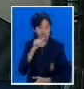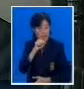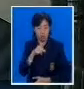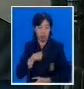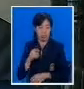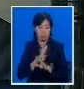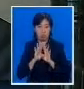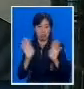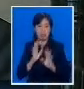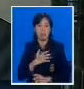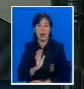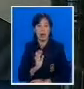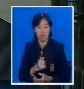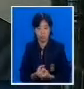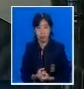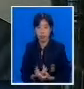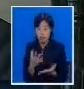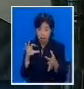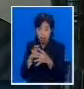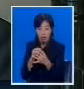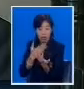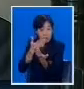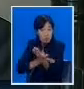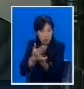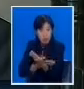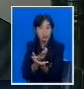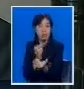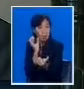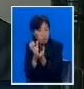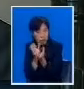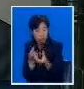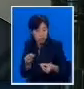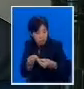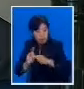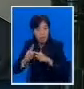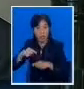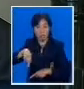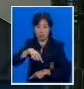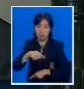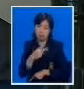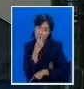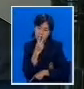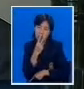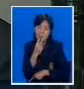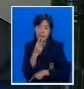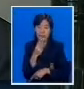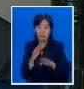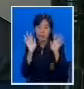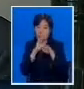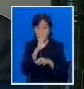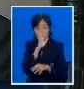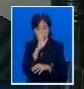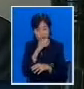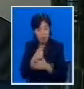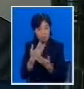ายกเรื่องของการพนันเนี่ยนะครับเรื่องของหวยเนี่ยนะครับฟังดูเหมือนกับว่าถ้าเป็นหวยกินแบ่